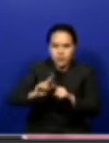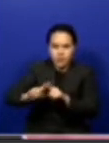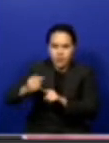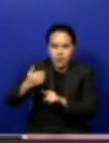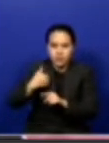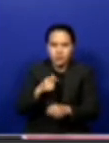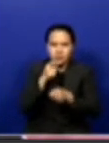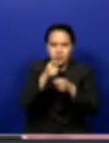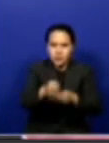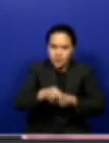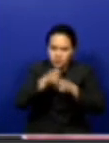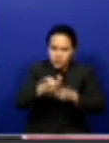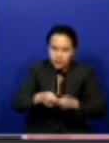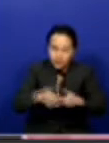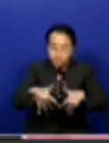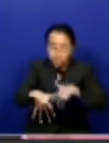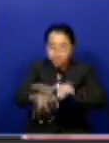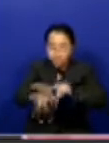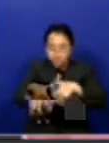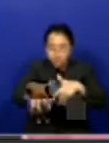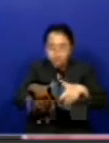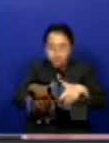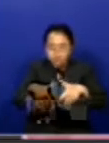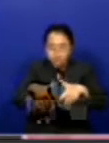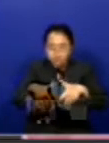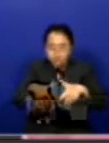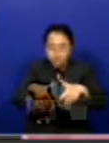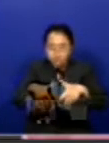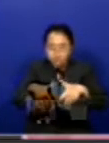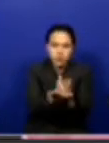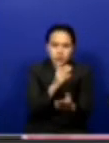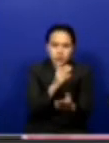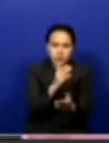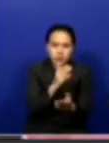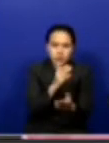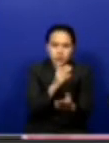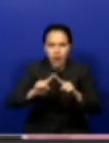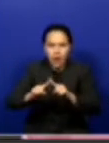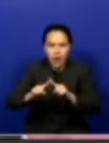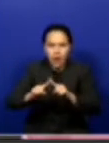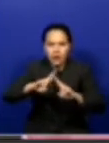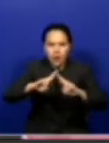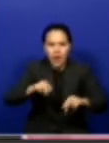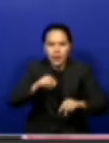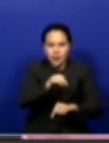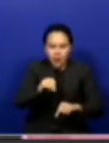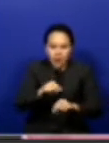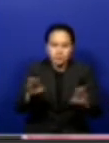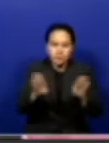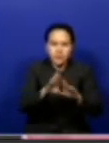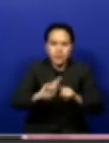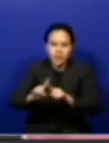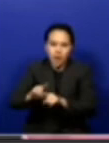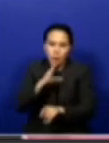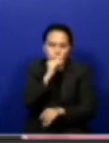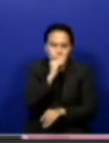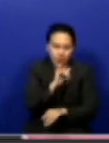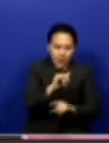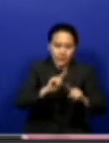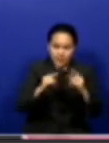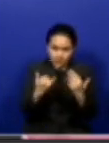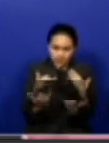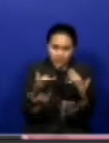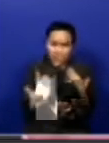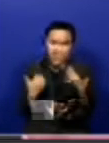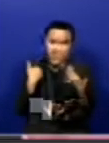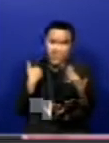เกษตรกับพี่น้องที่รัฐบาลสั่งให้หยุดงานสั่งให้ปิดกิจการอันนั้นผมจะไม่พูดถึงหรอกครับแต่จากสิ่งที่ผมจะพูดถึง